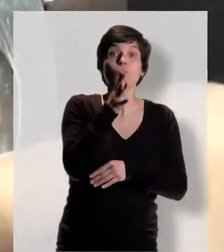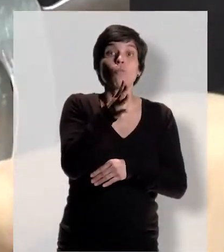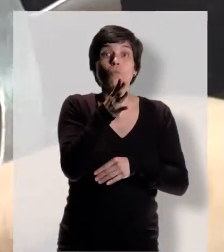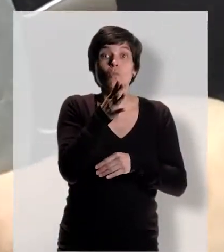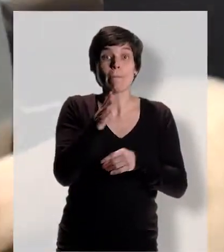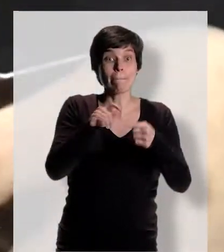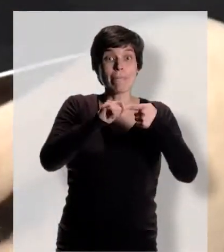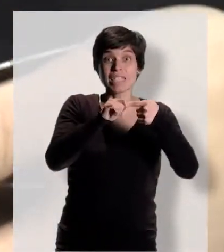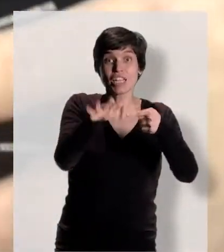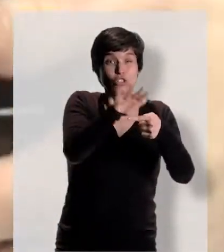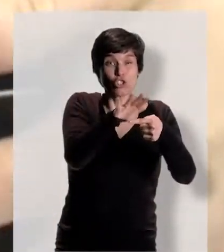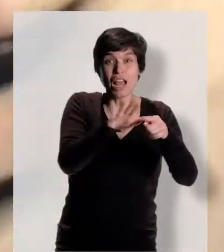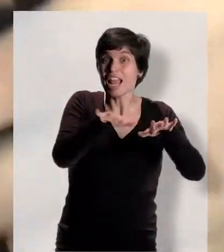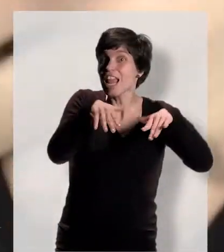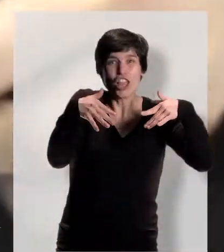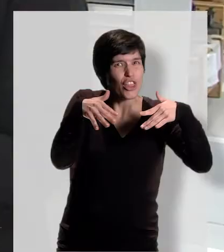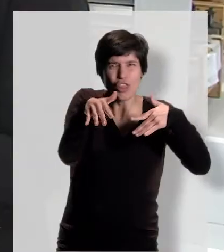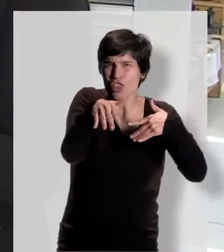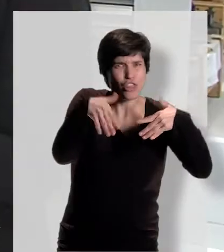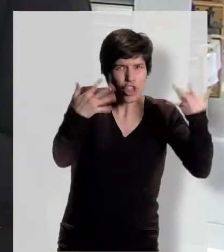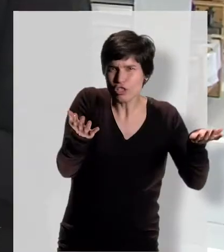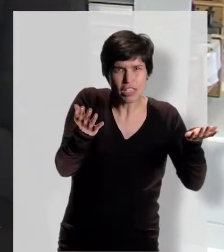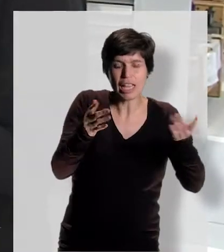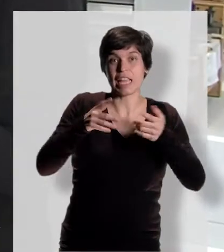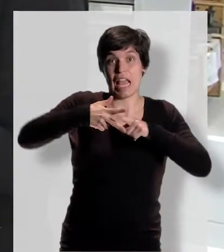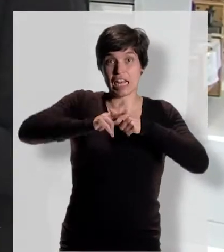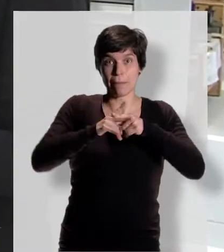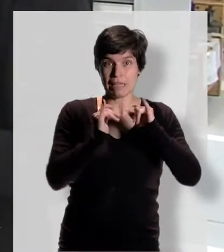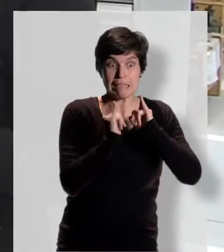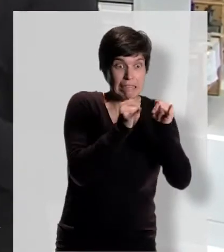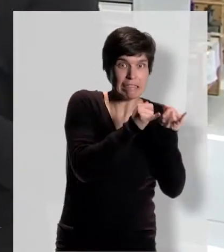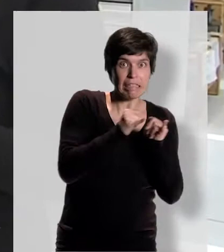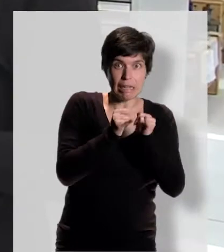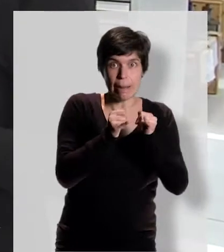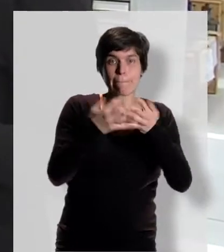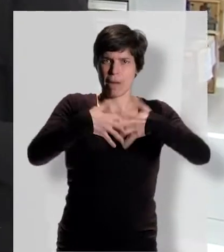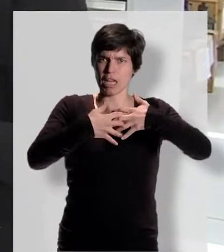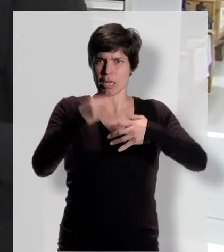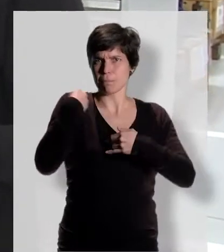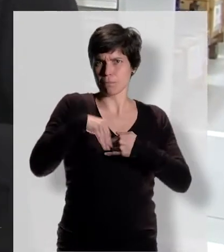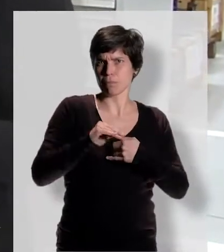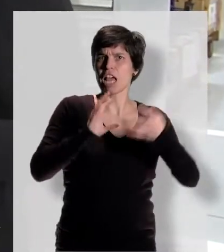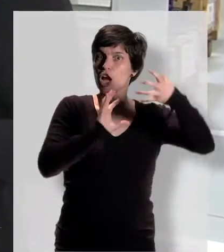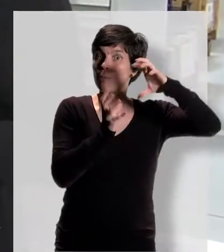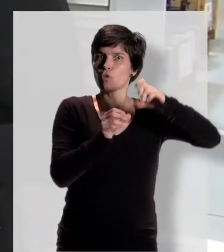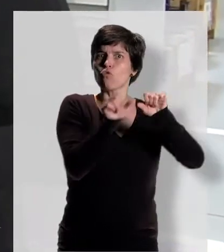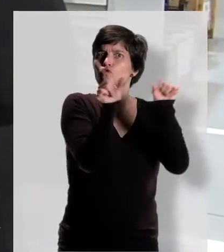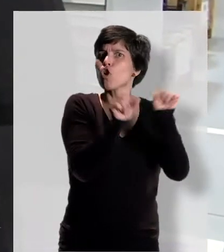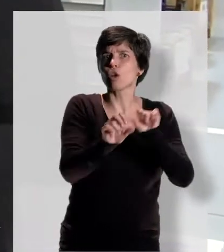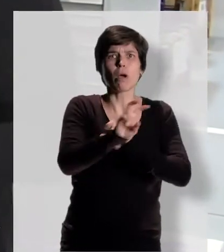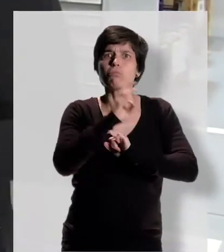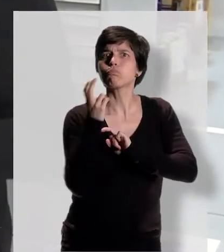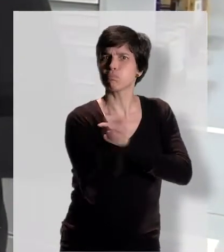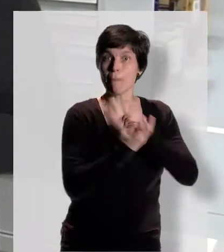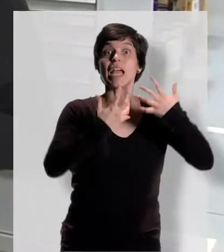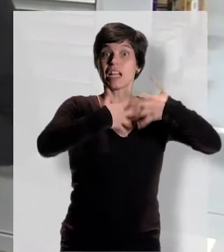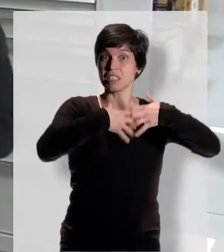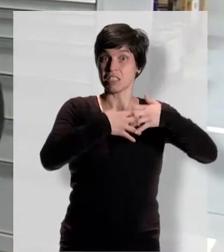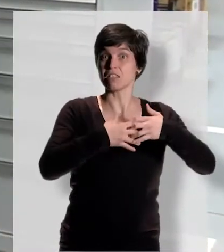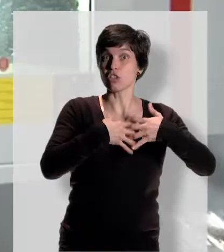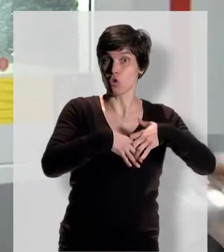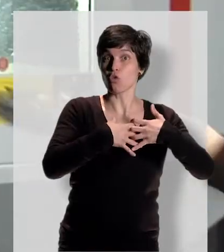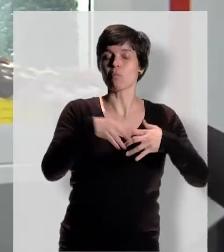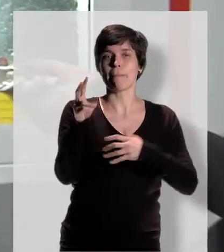erramintagaz heldu alzarelako, bai? Eta geometria oso ezberdinen mekanizatuteko balio daue makina